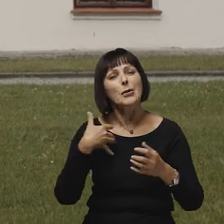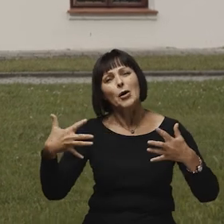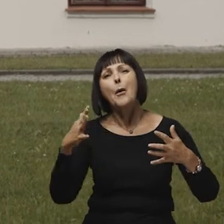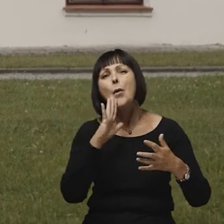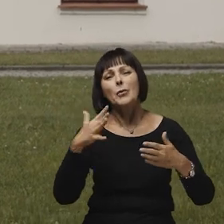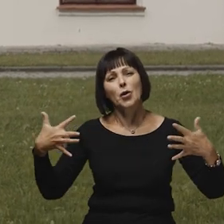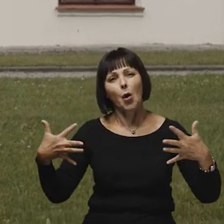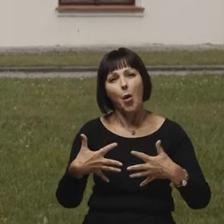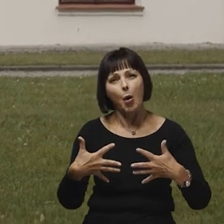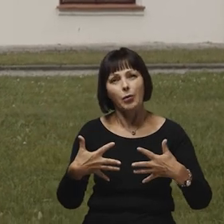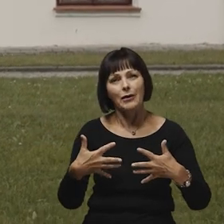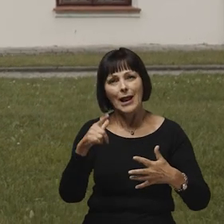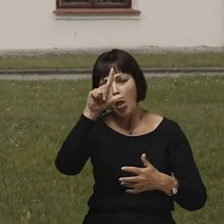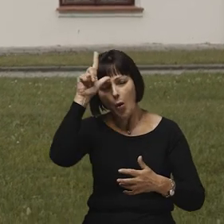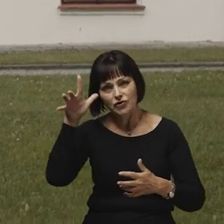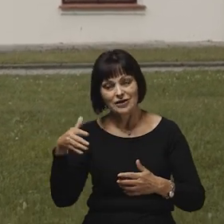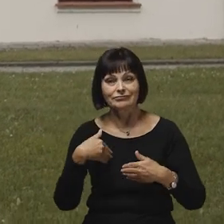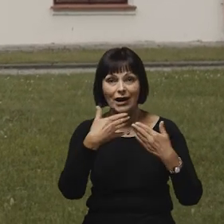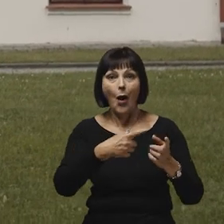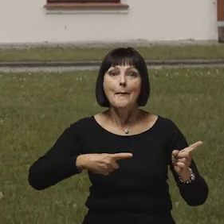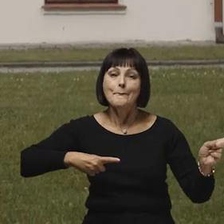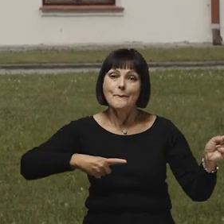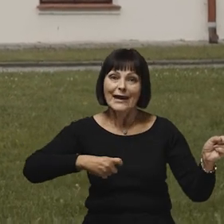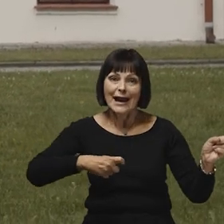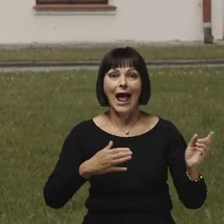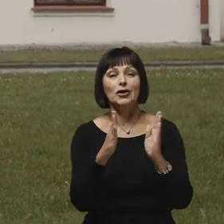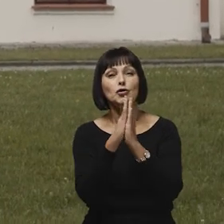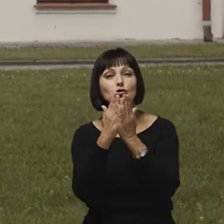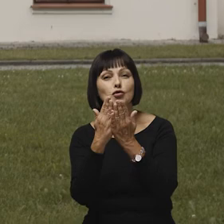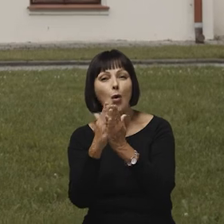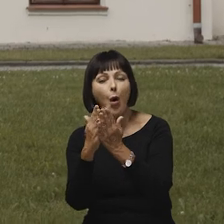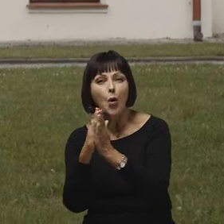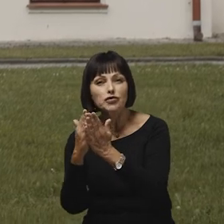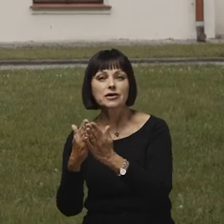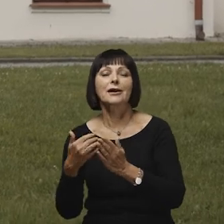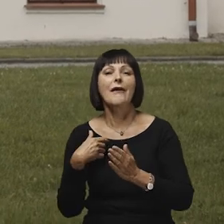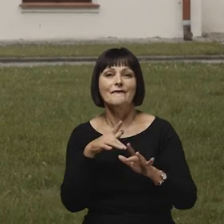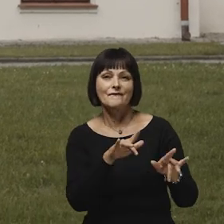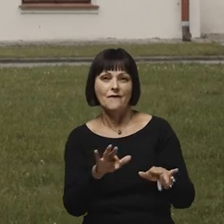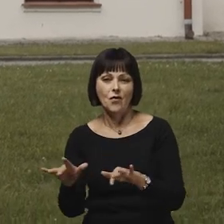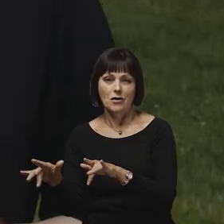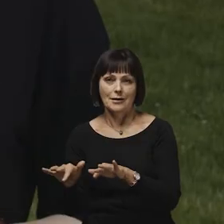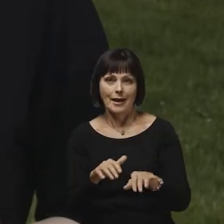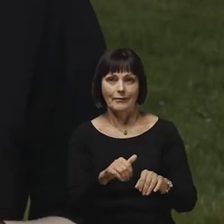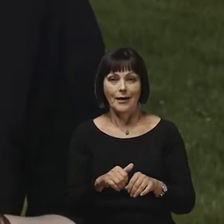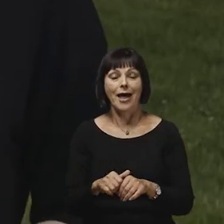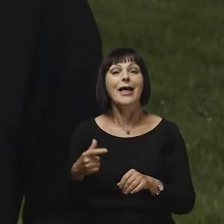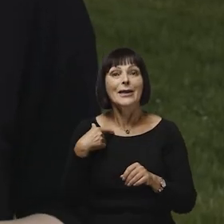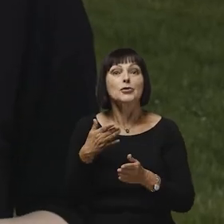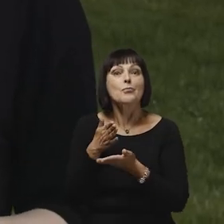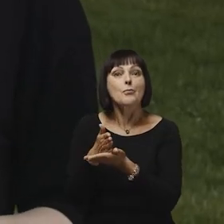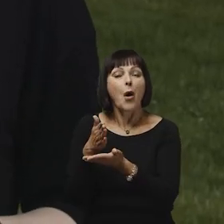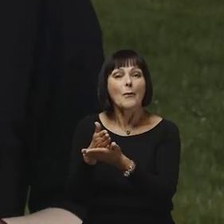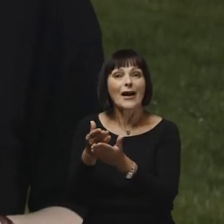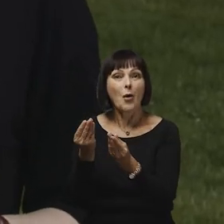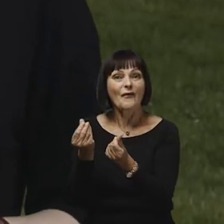miejscowej inteligencji. Wyposażył to kasyno w pokaźny księgozbiór, stół bilardowy i fortepian. Paderewski wspierał